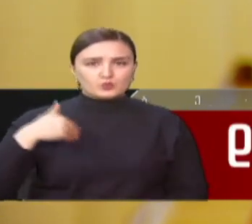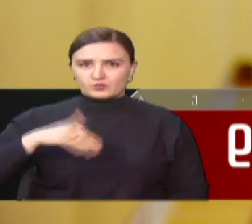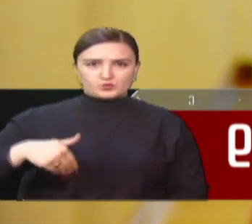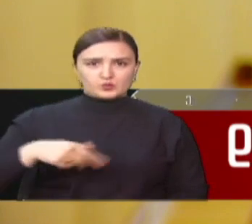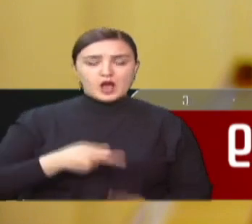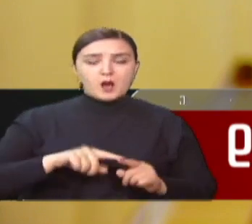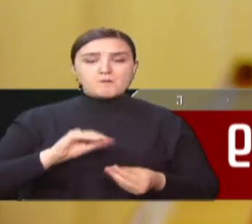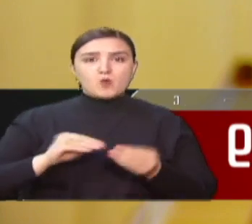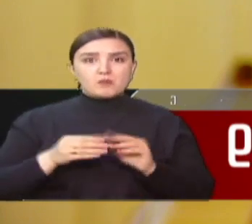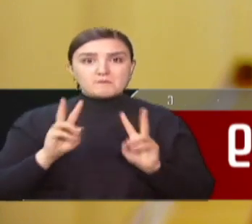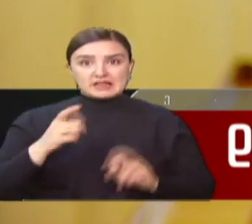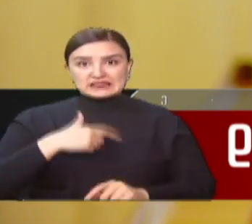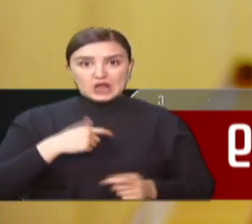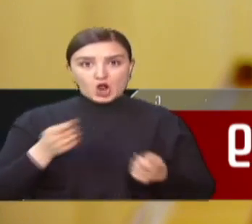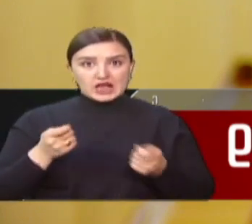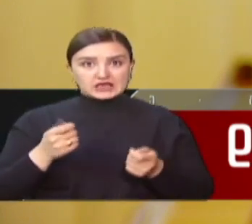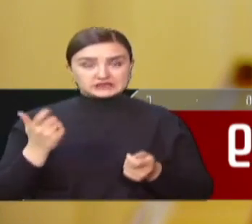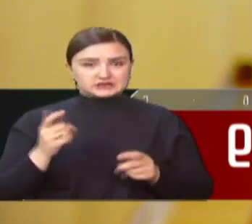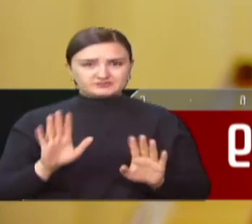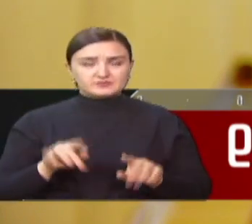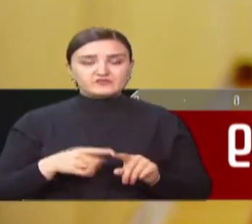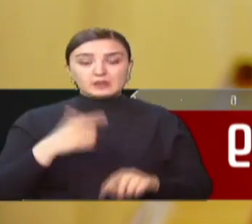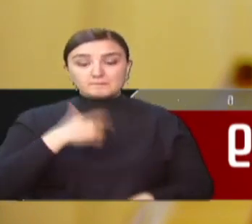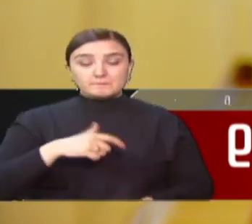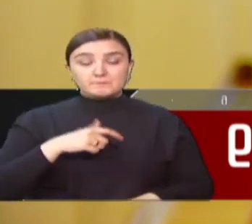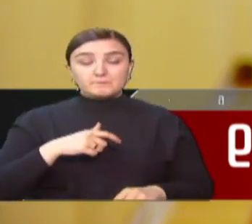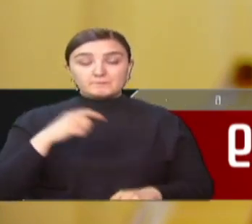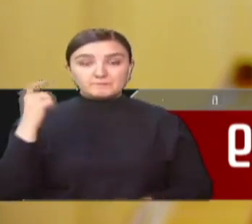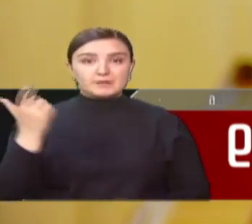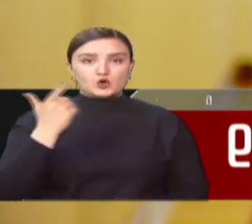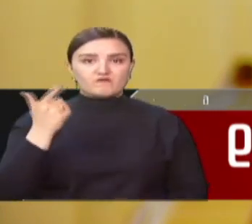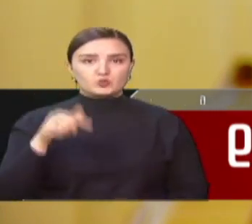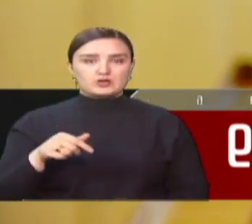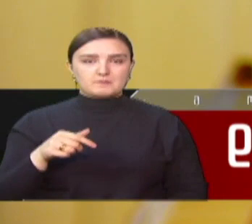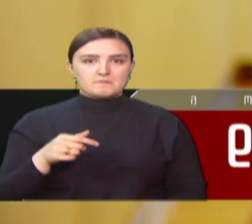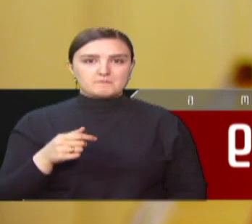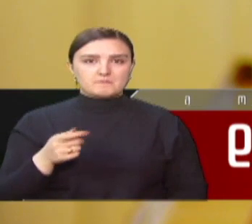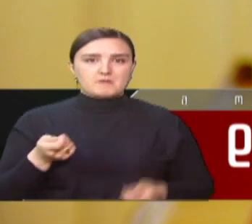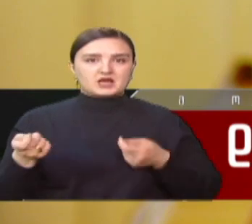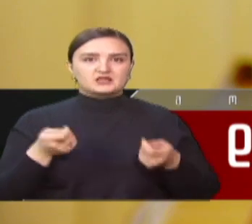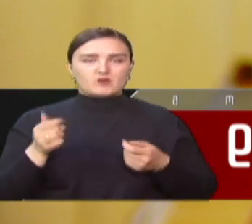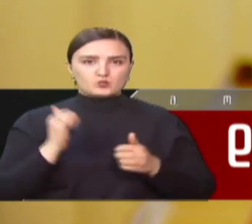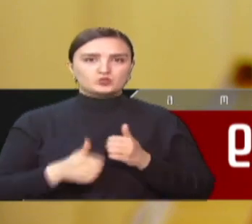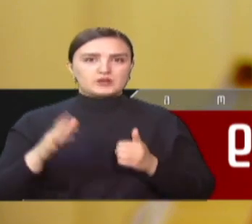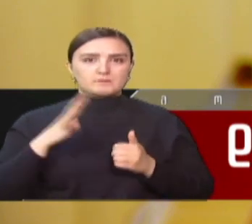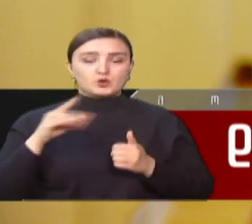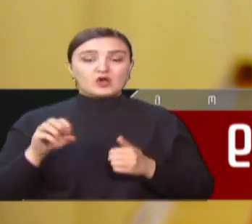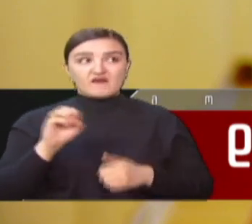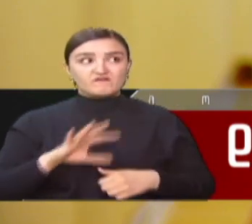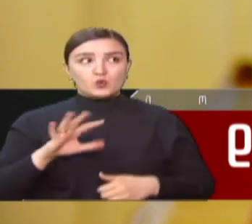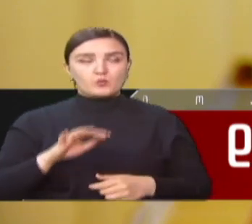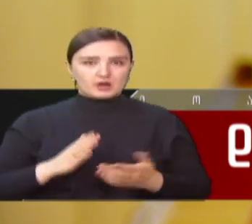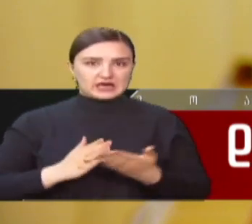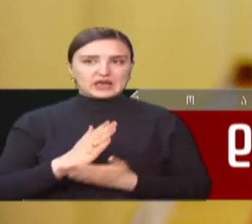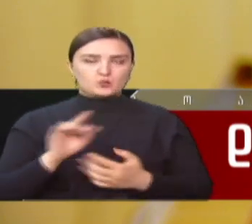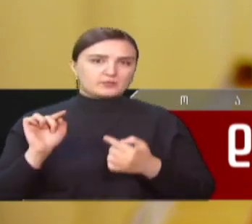არ ქვია ოლიგარქიზაცია. იმას ქვია ერთპიროვნული მართველობის პრობლემა, რომელიც სულ ქონდა და ცხადია რო ევროპულ ღირებულებებს ეწინააღმდეგება ეს და გთხოვენ